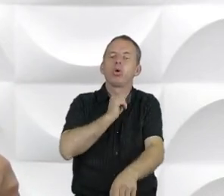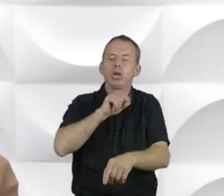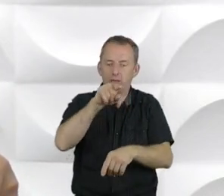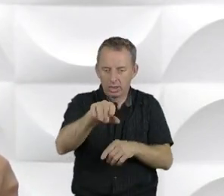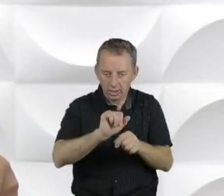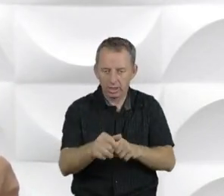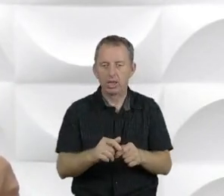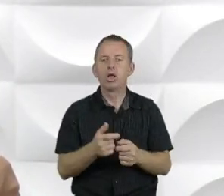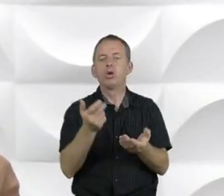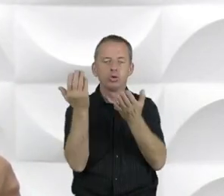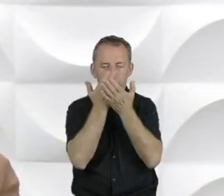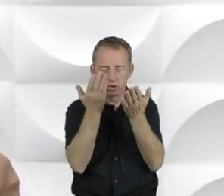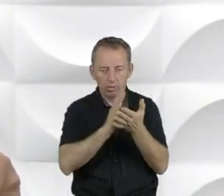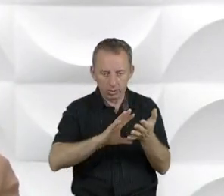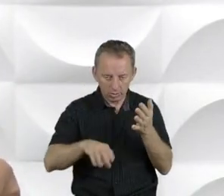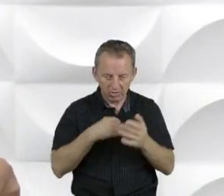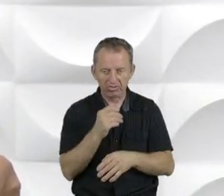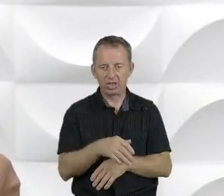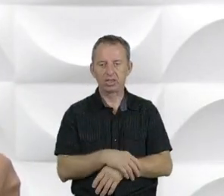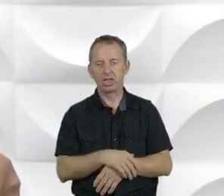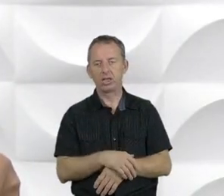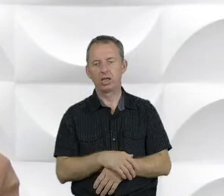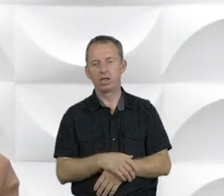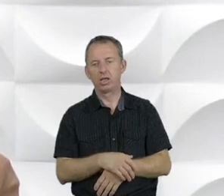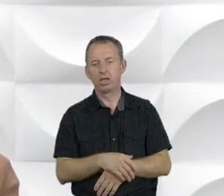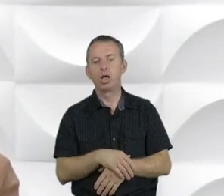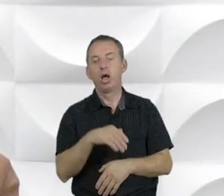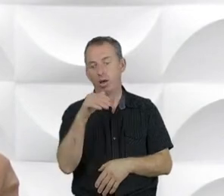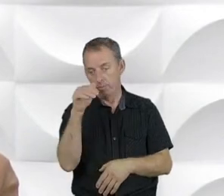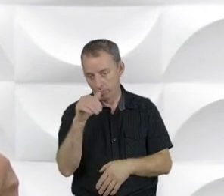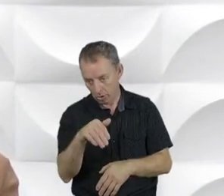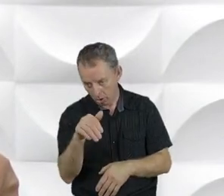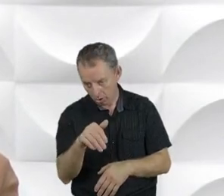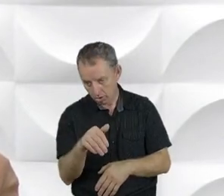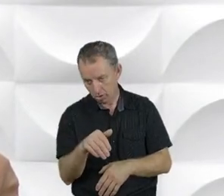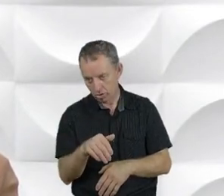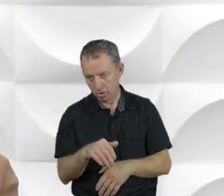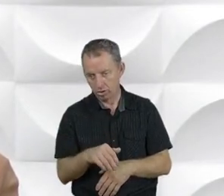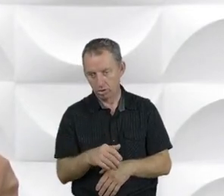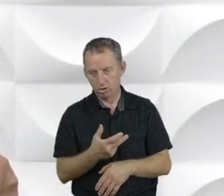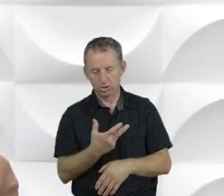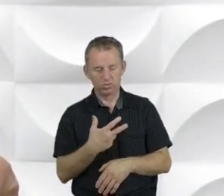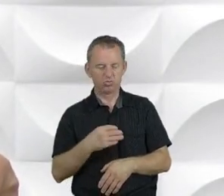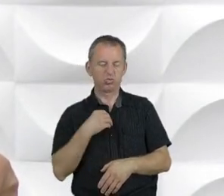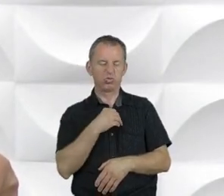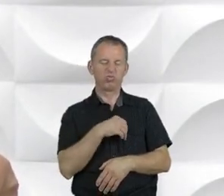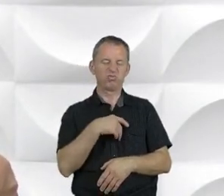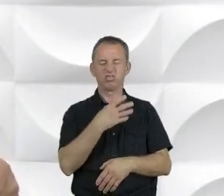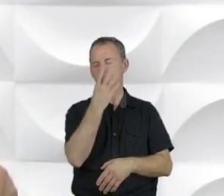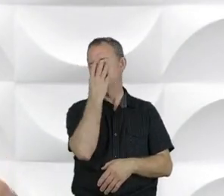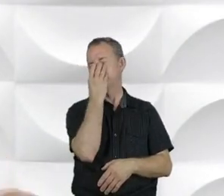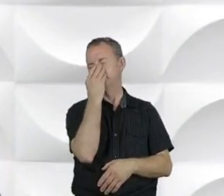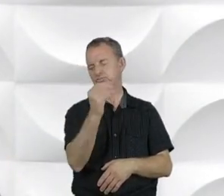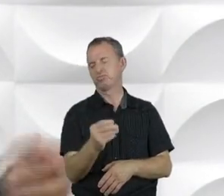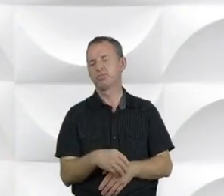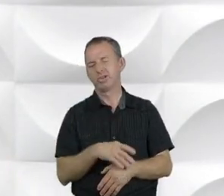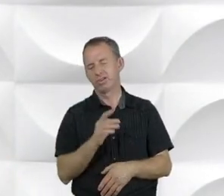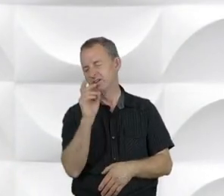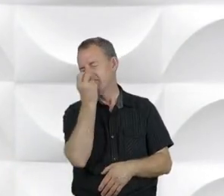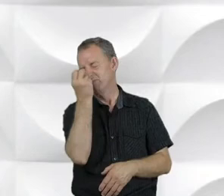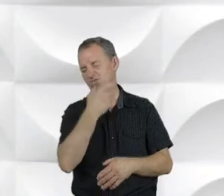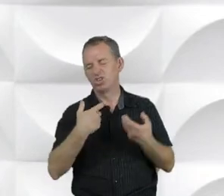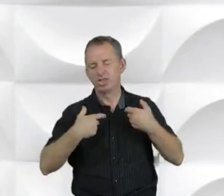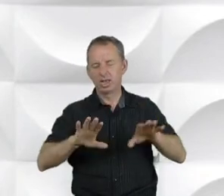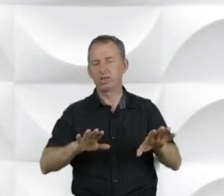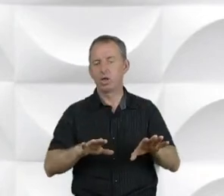długo ty czytasz Pismo Święte? I może cię to znużyło, że napisane tu i tam,